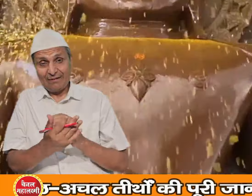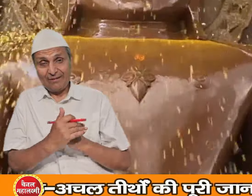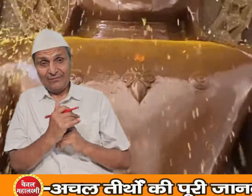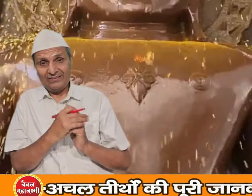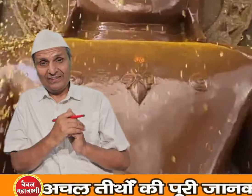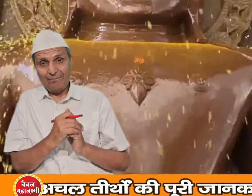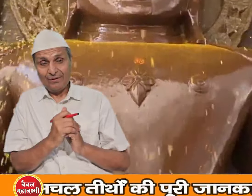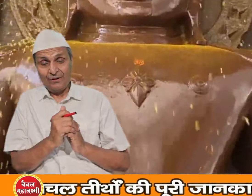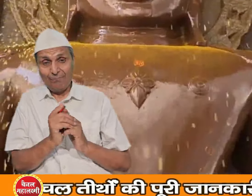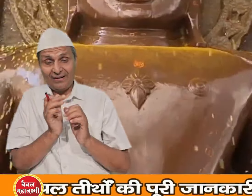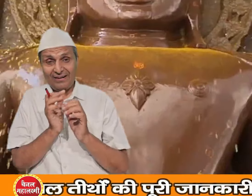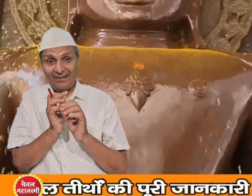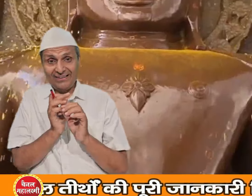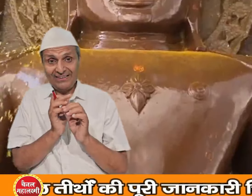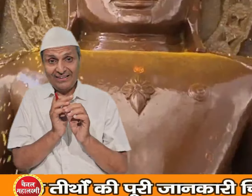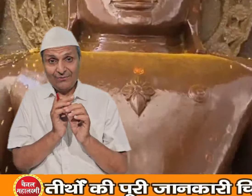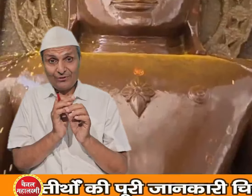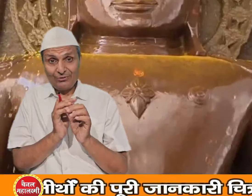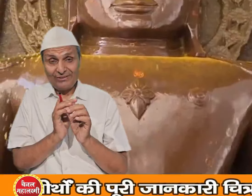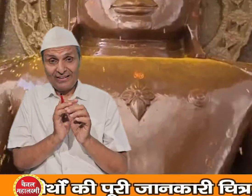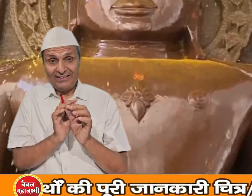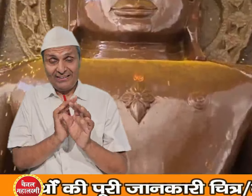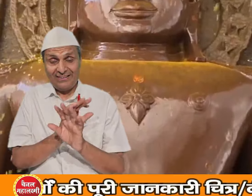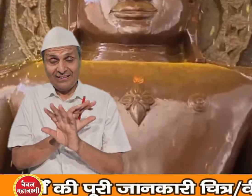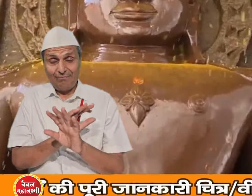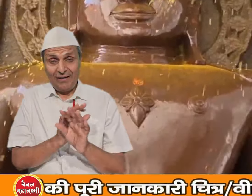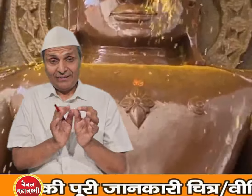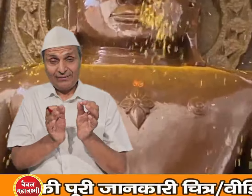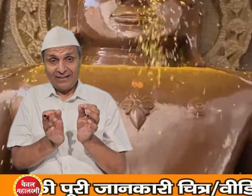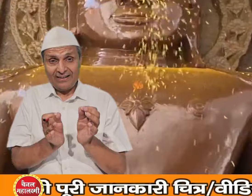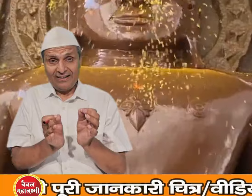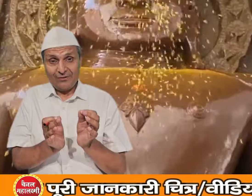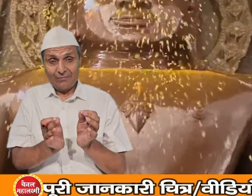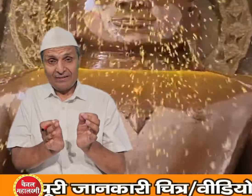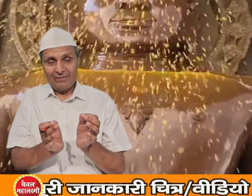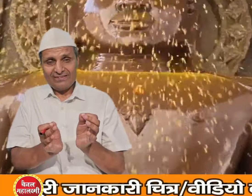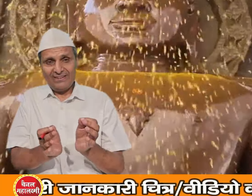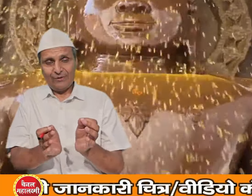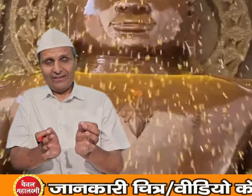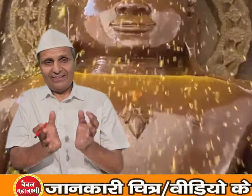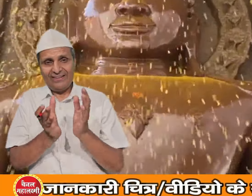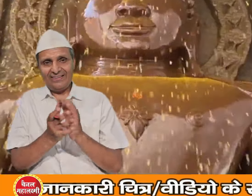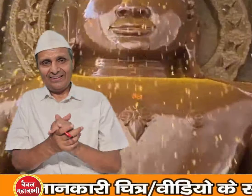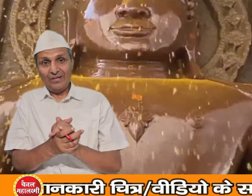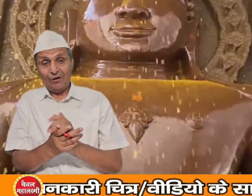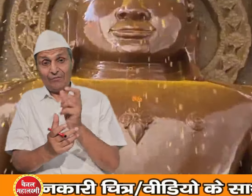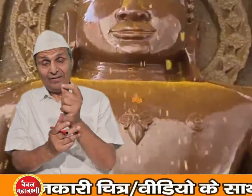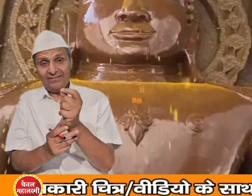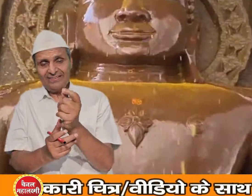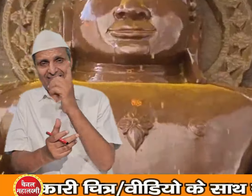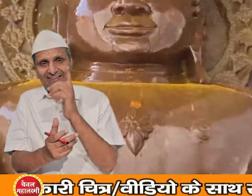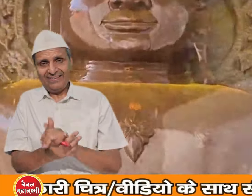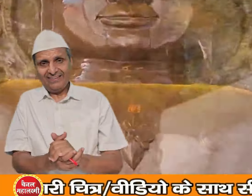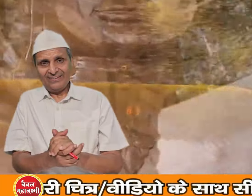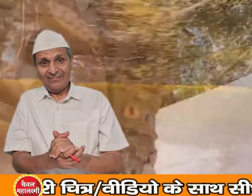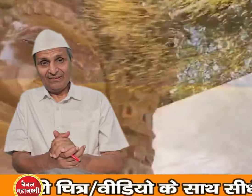रखते थे बाद में आड़ी हो जाती थी पर आचार्य कुत भूषण जी ने कह दिया कि मैं तब तक आहार नहीं करू तक प्रतिमा सीधी होके नहीं खड़ी रहती और फिर